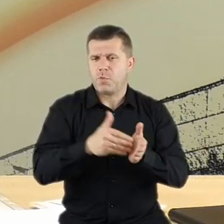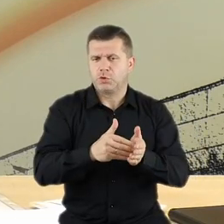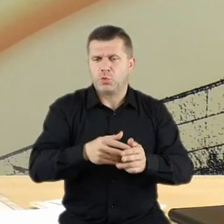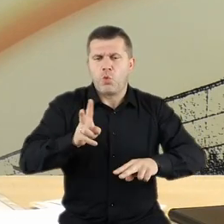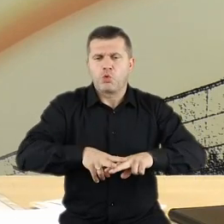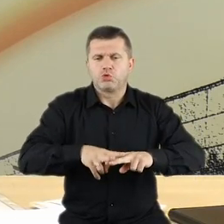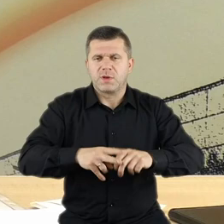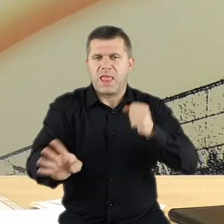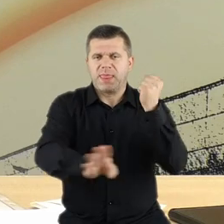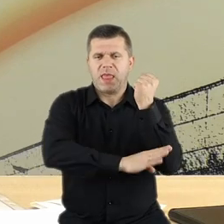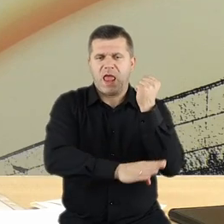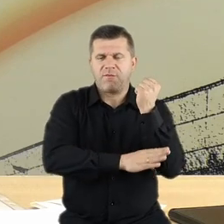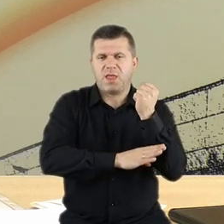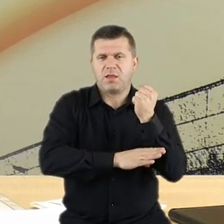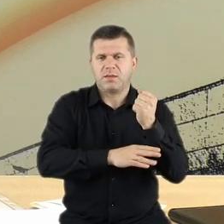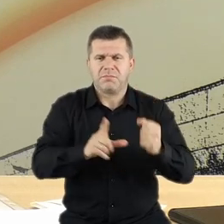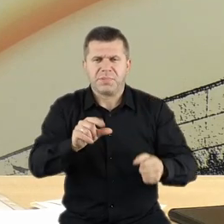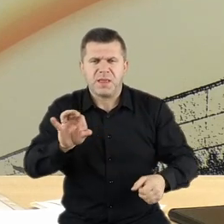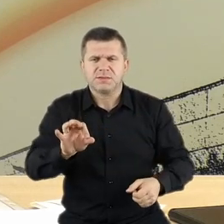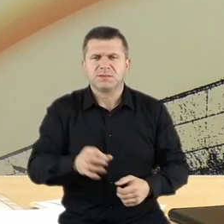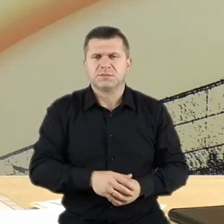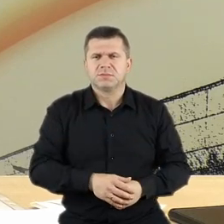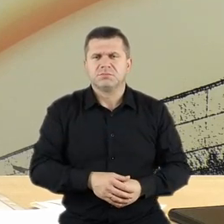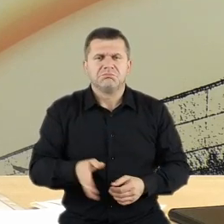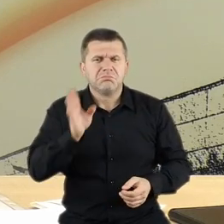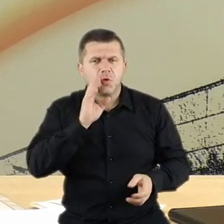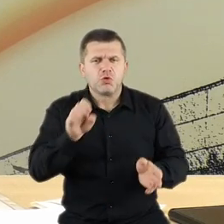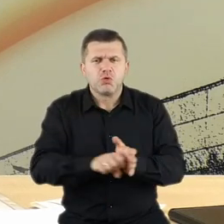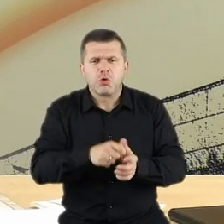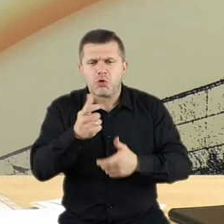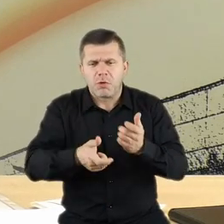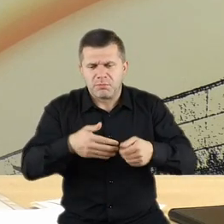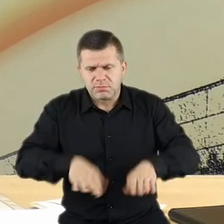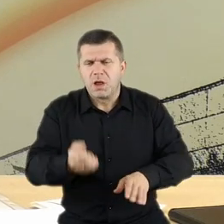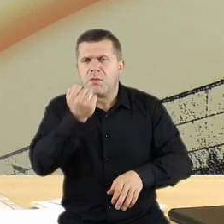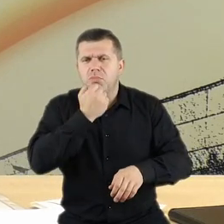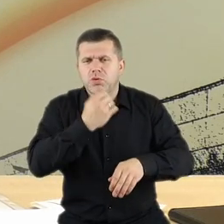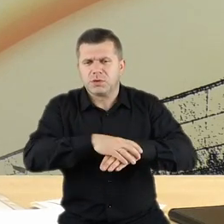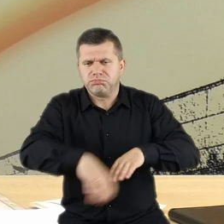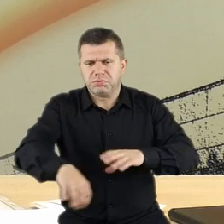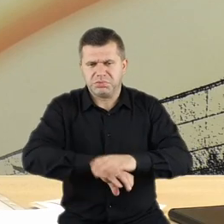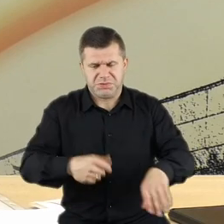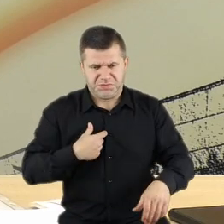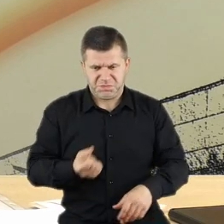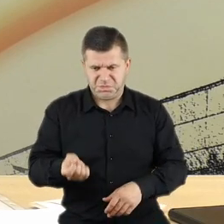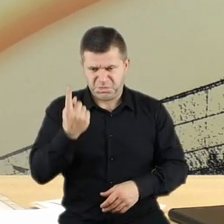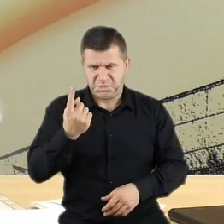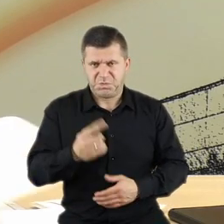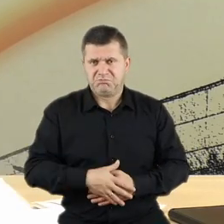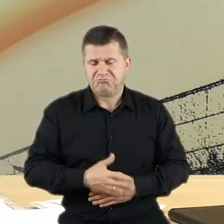drewniany pies No podobno do zdejmowania butów No ja się nigdy nie zetknęłam czymś takim